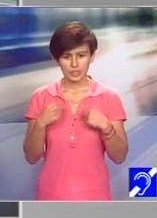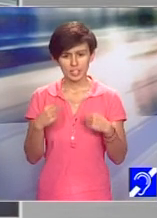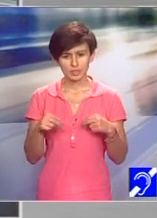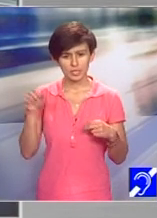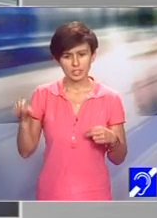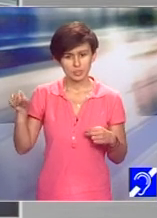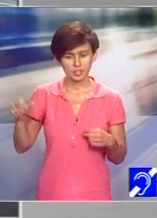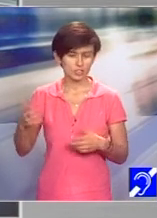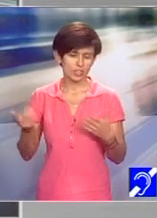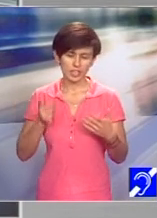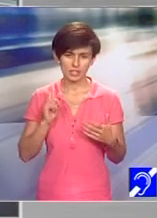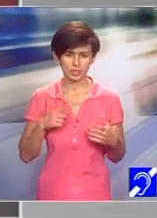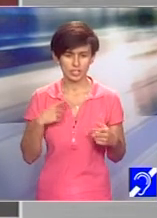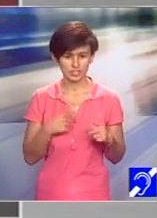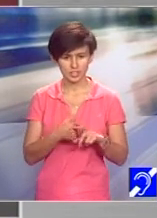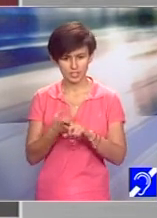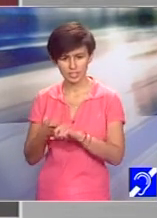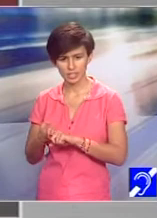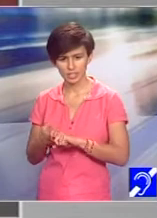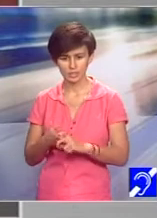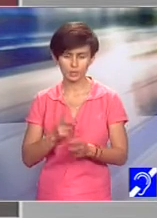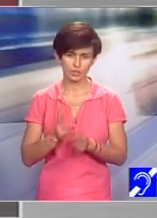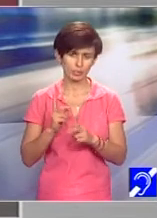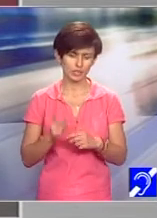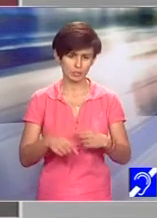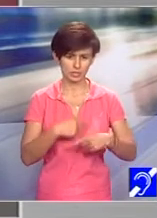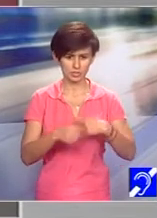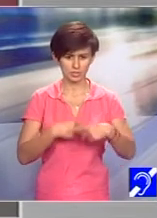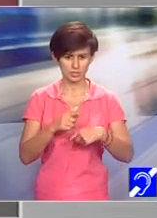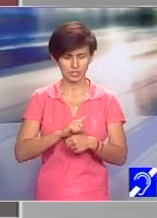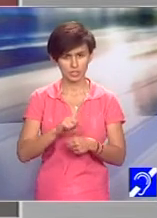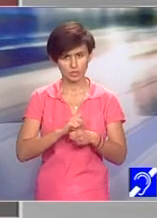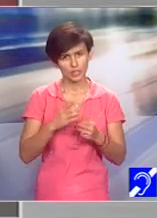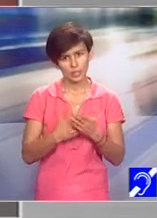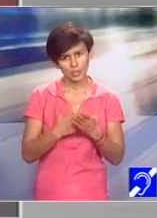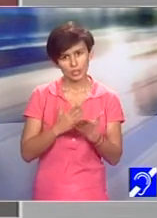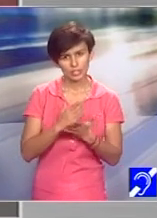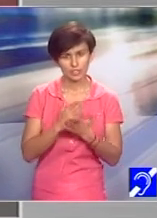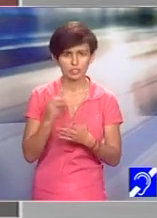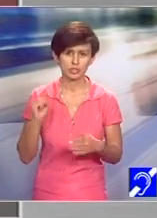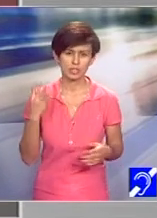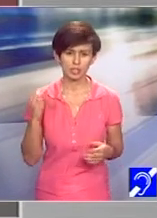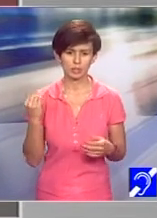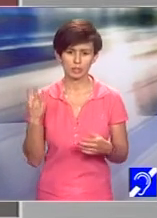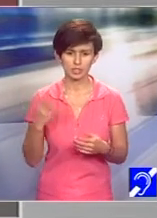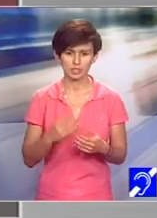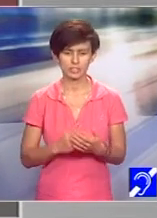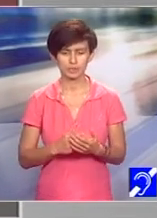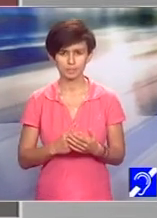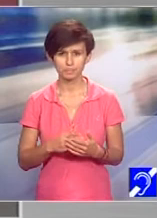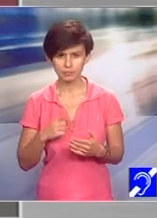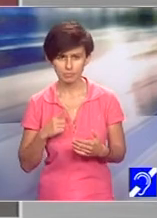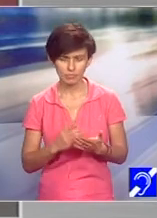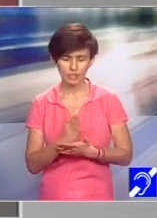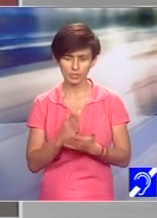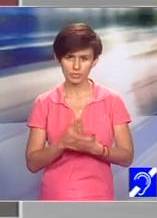fiți într-o armonie perfectă. Da. Cum trebuie să funcționeze lucrurile pentru ca serviciul de ambulanță să se meargă mai departe și oamenii să fie mulțumiți. De data